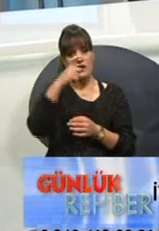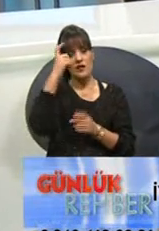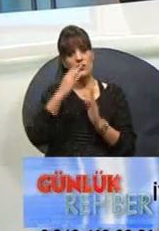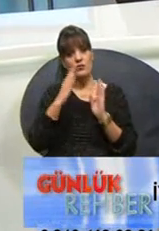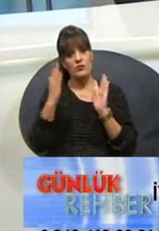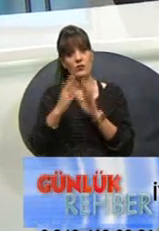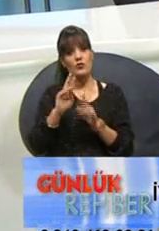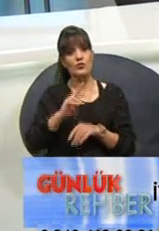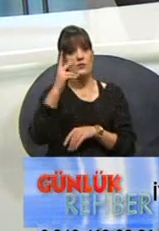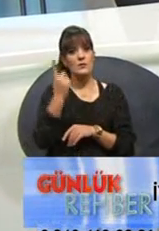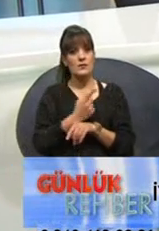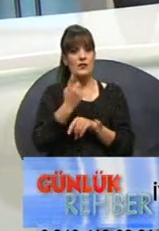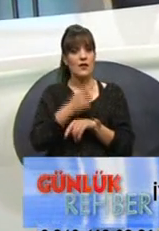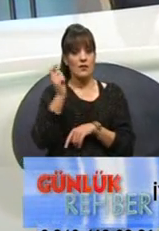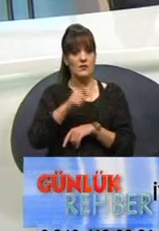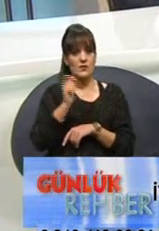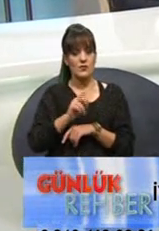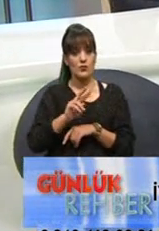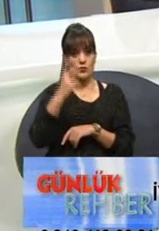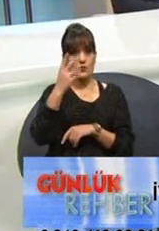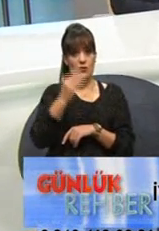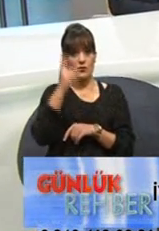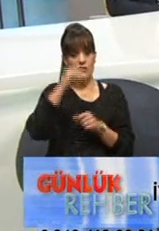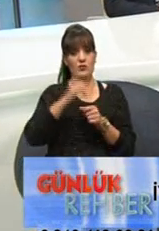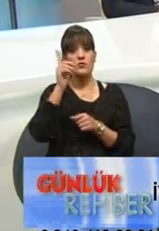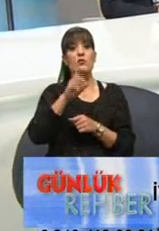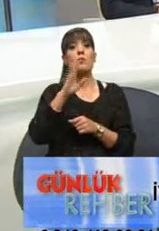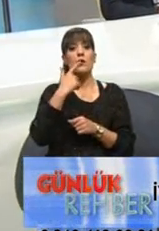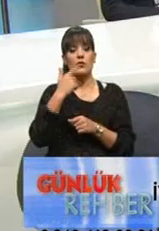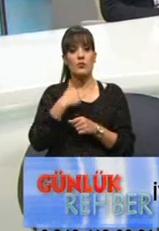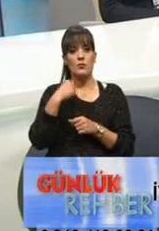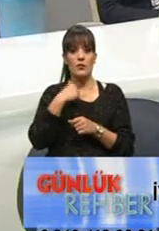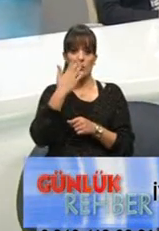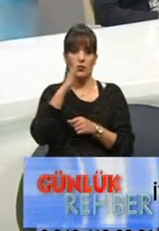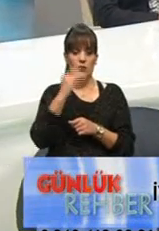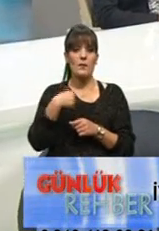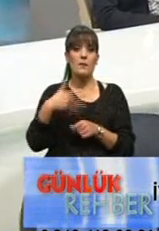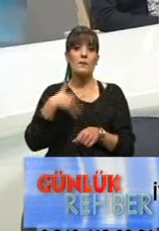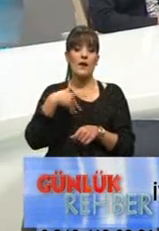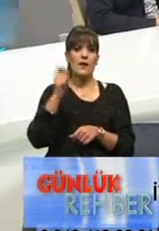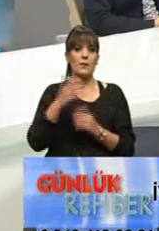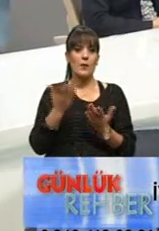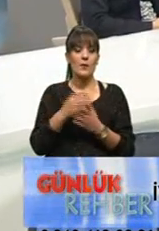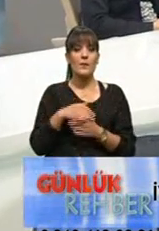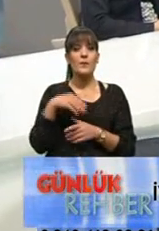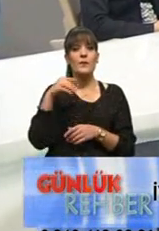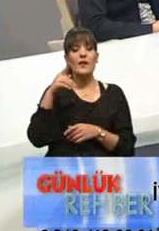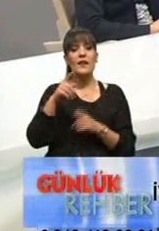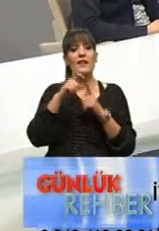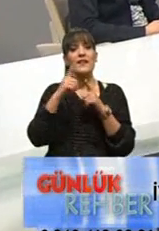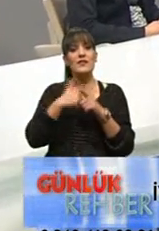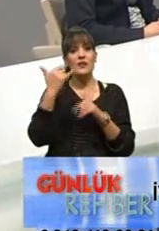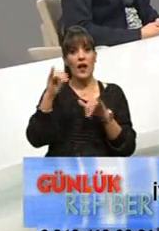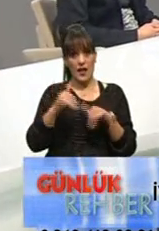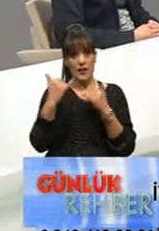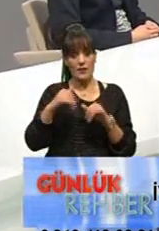orada sürpriz bir şeyler yapacağız. Sürpriz olduğu için sorma diyor şimdi bana doğal olarak. Merak ettim ama peki bir DJ